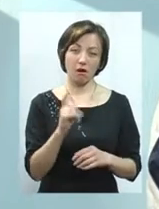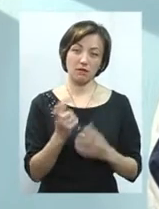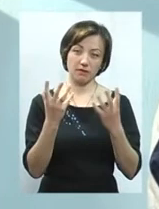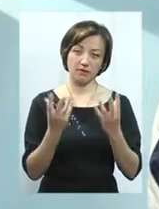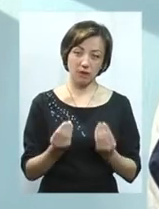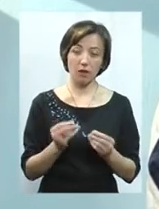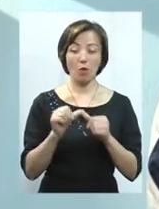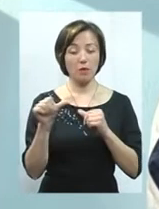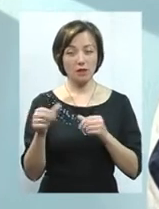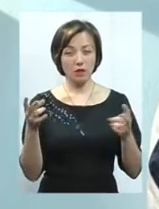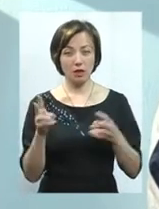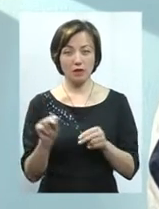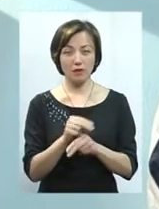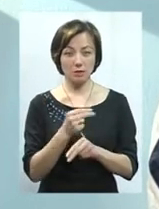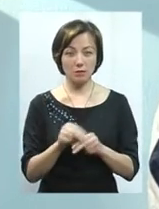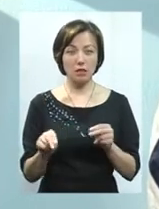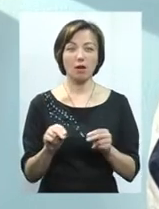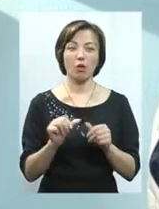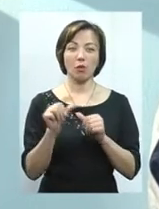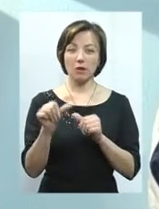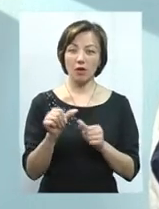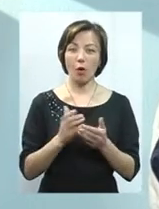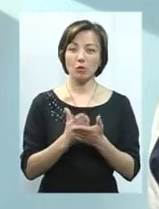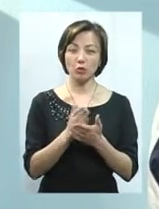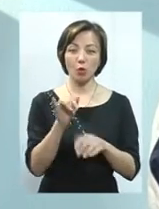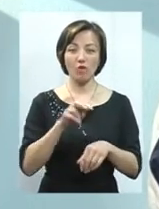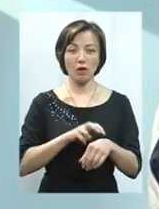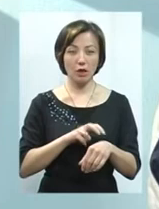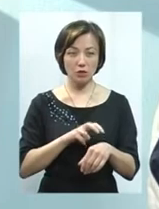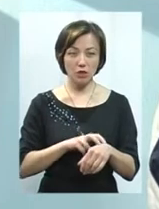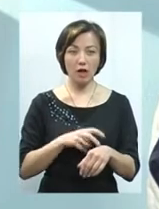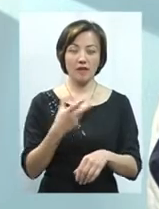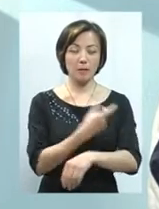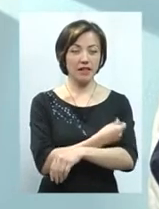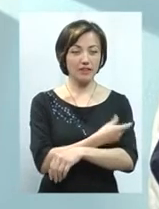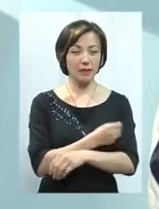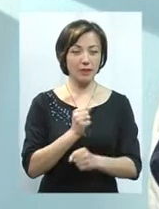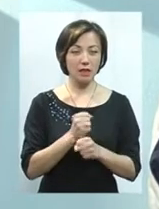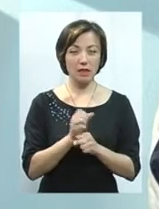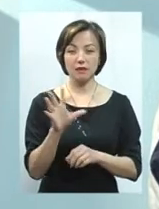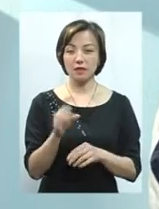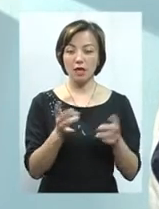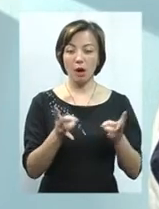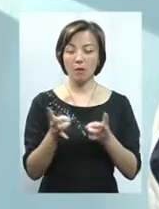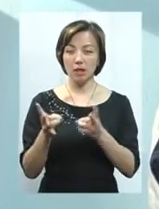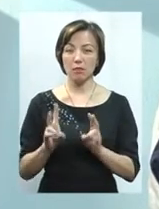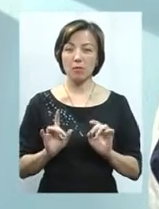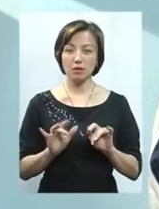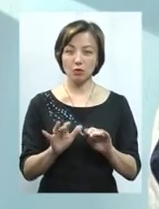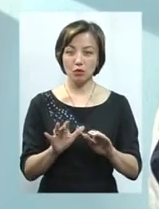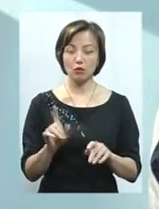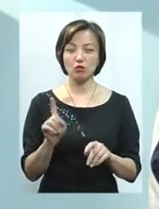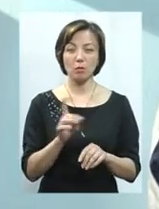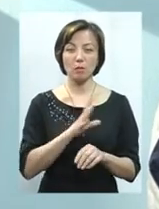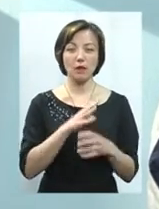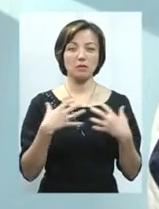надо воспитывать, кроме того, ее надо обслуживать у ветеринара, делать все прививки, все делать там необходимые процедуры со щенком, чтобы